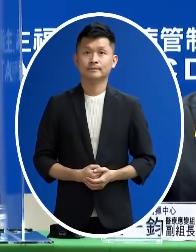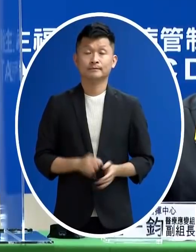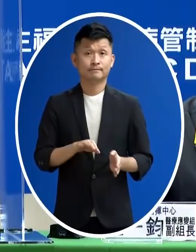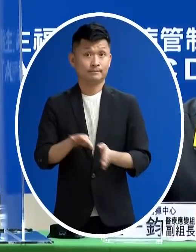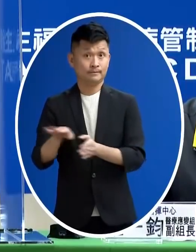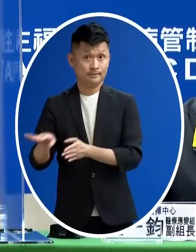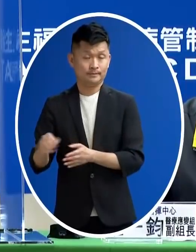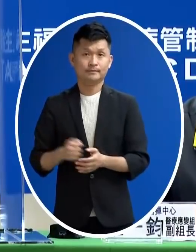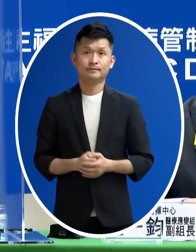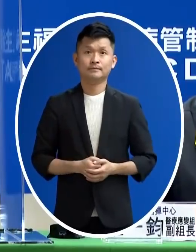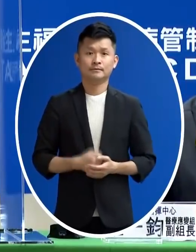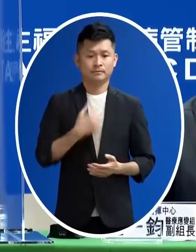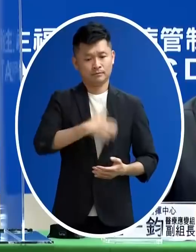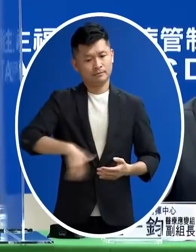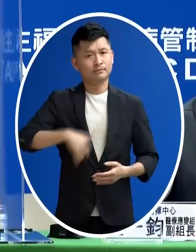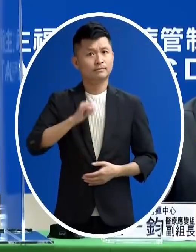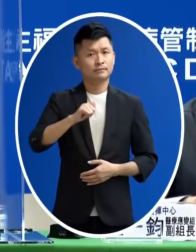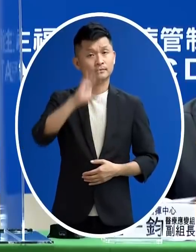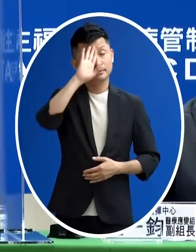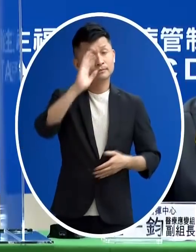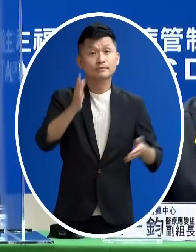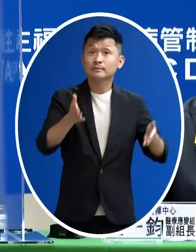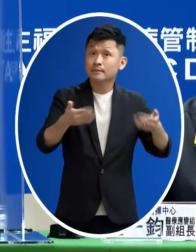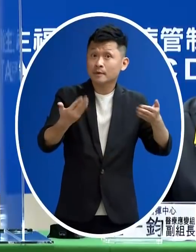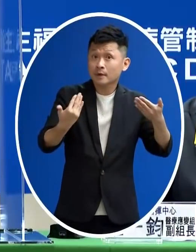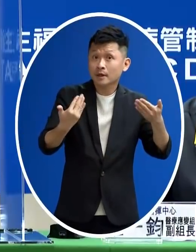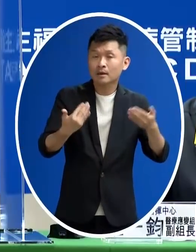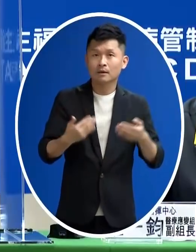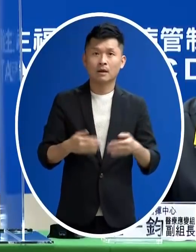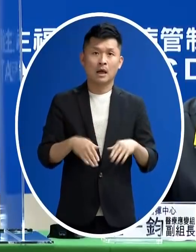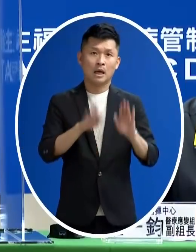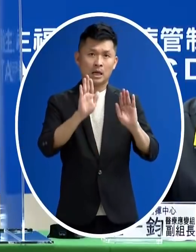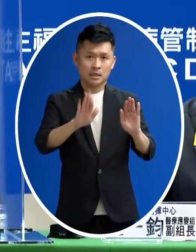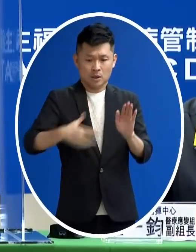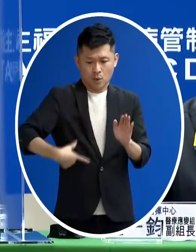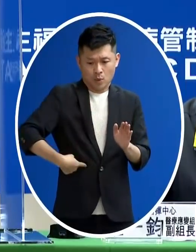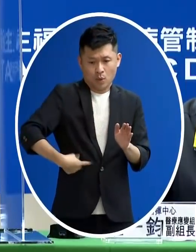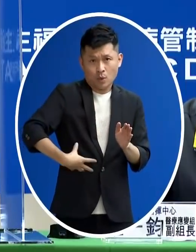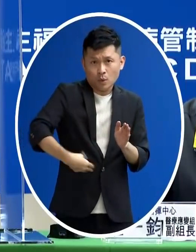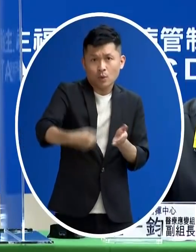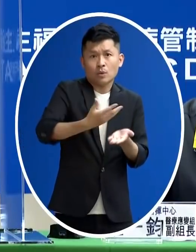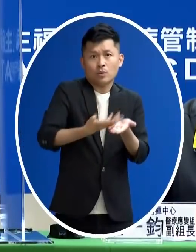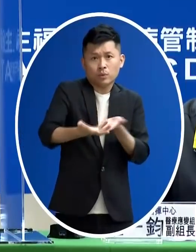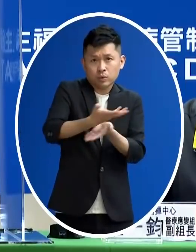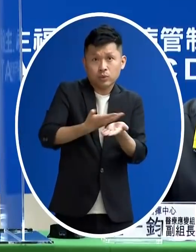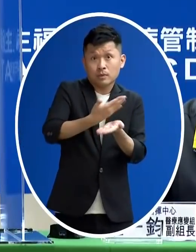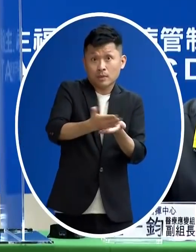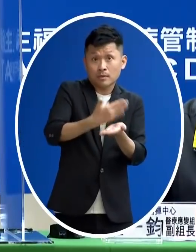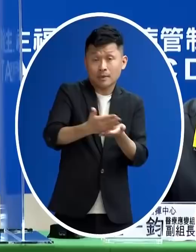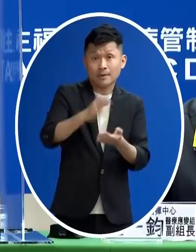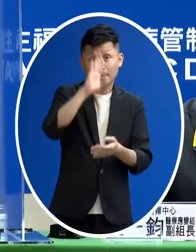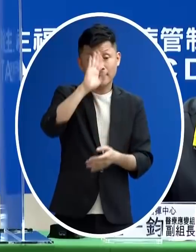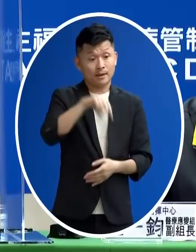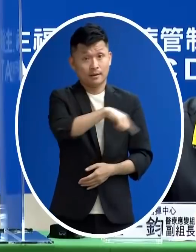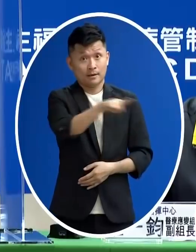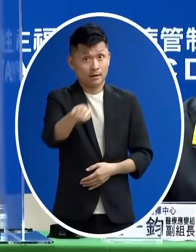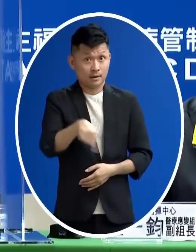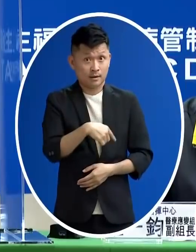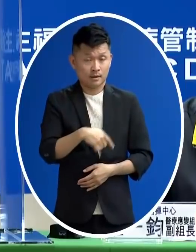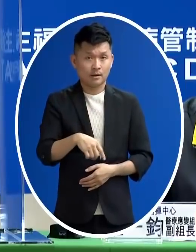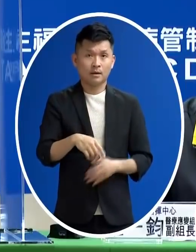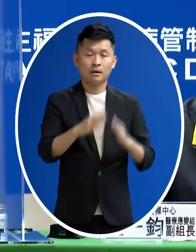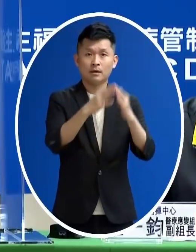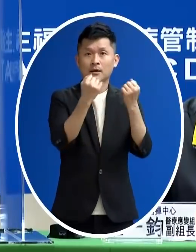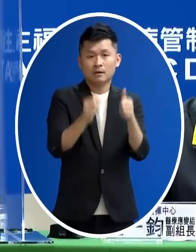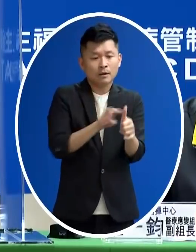那至于，哦，没有症状轻症的，哦，在洗肾就血液透析确诊的病人，那就会在安排居